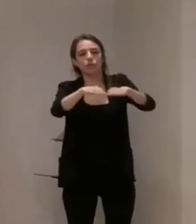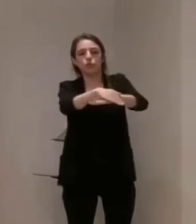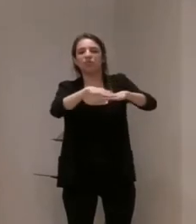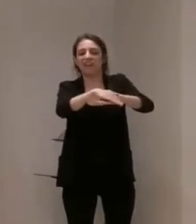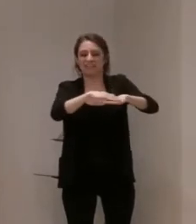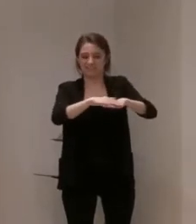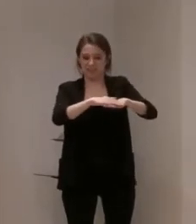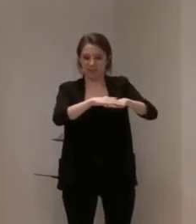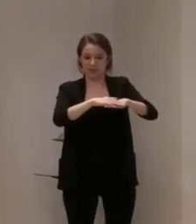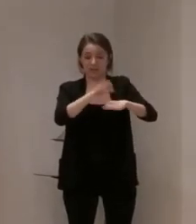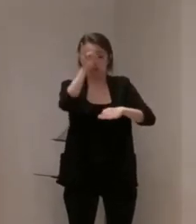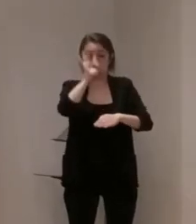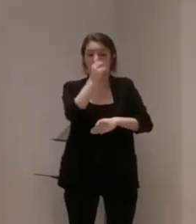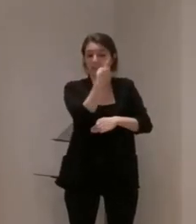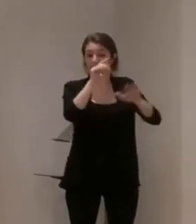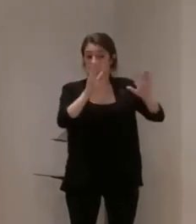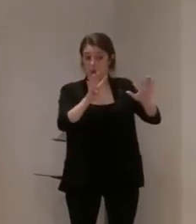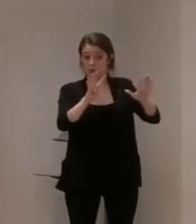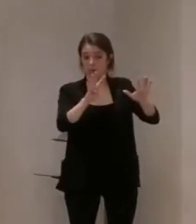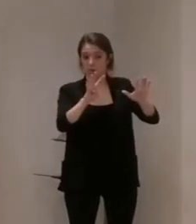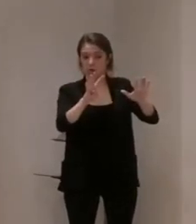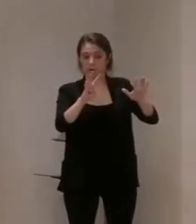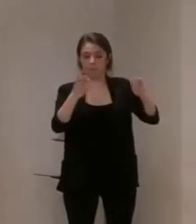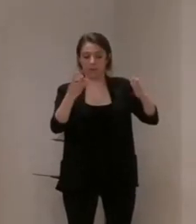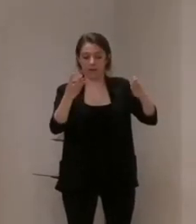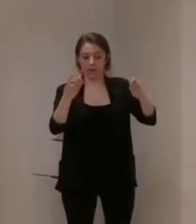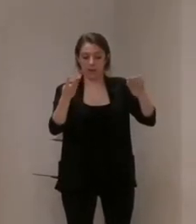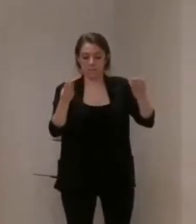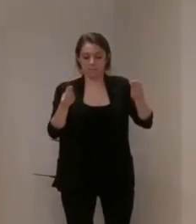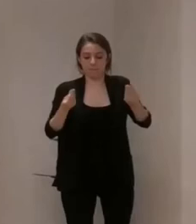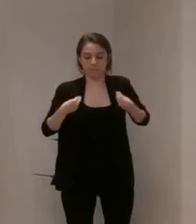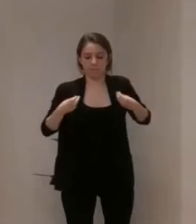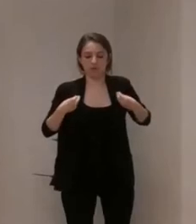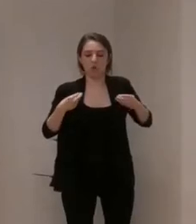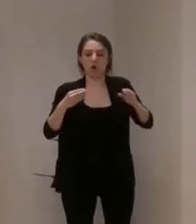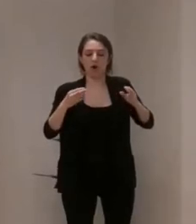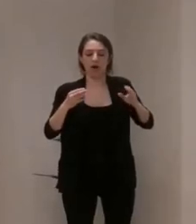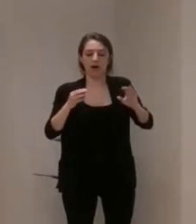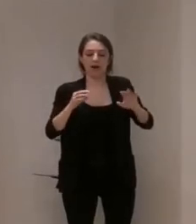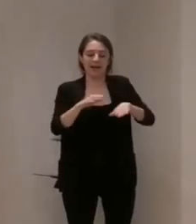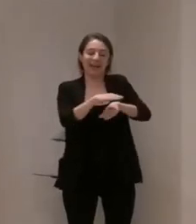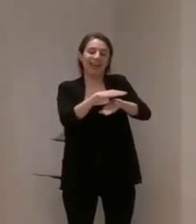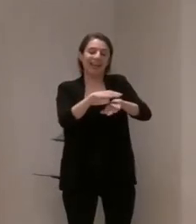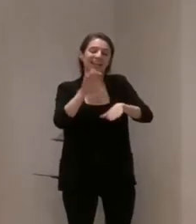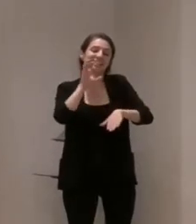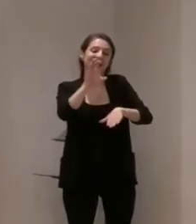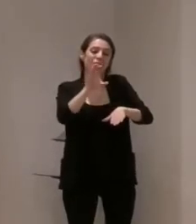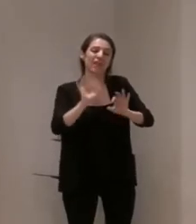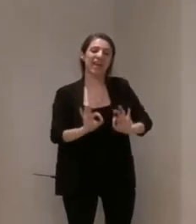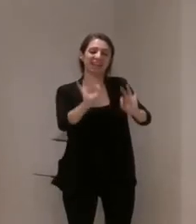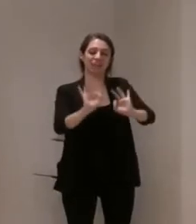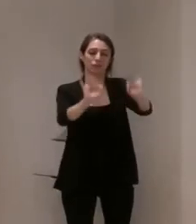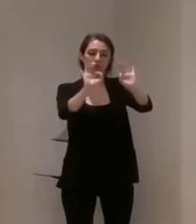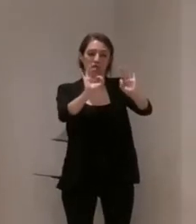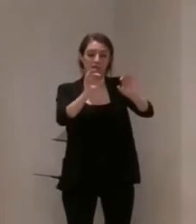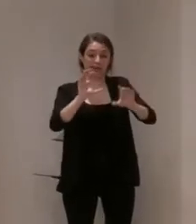Catalunya, és un segle on es viu en permanent estat d'excepció. Permanent en estat d'excepció, en aquell moment podia